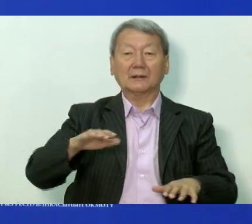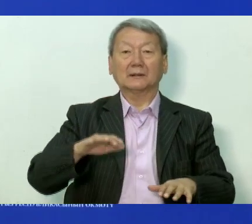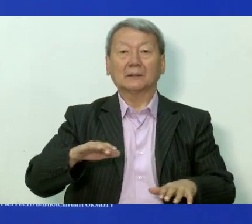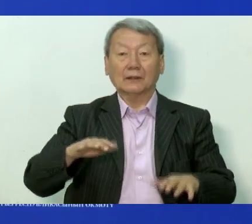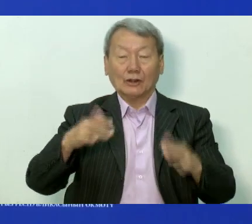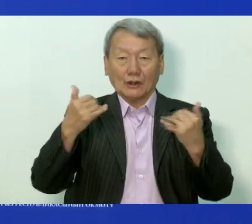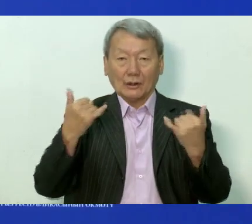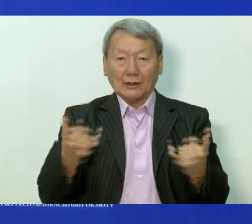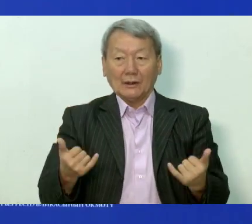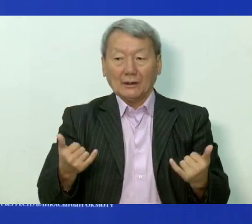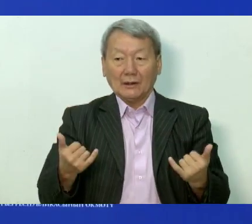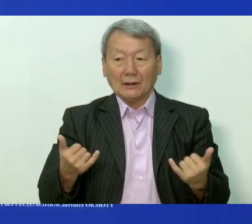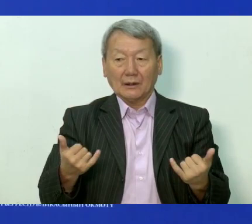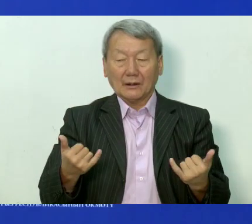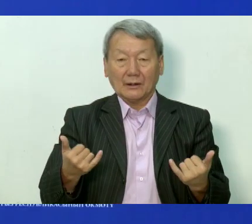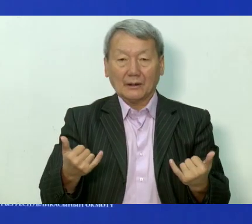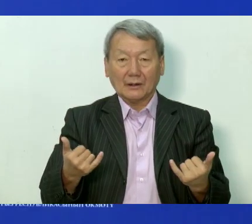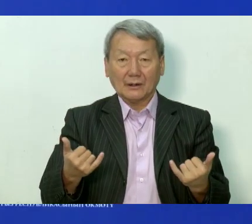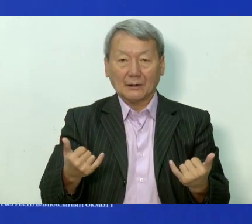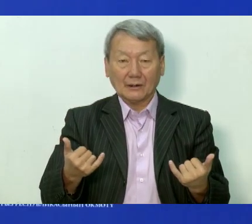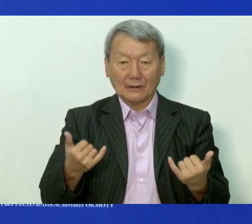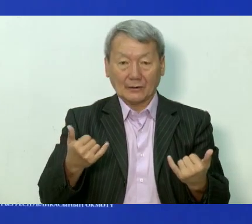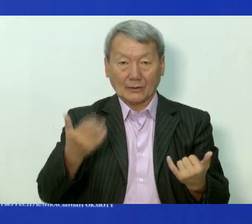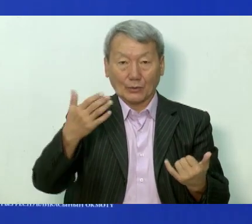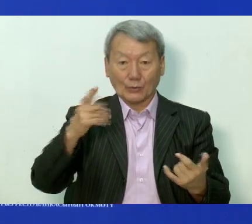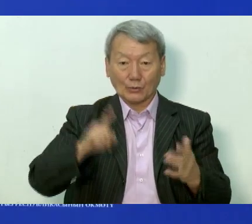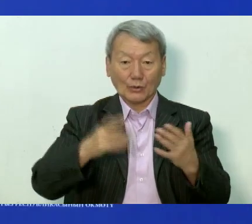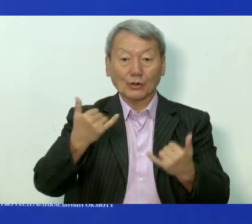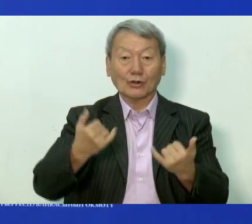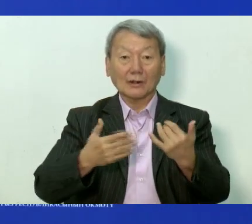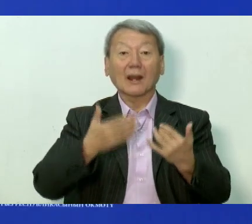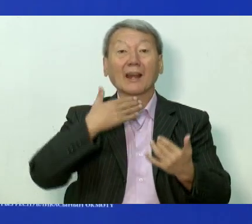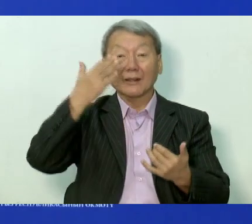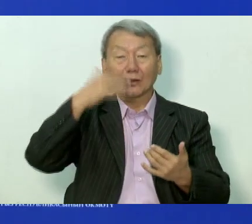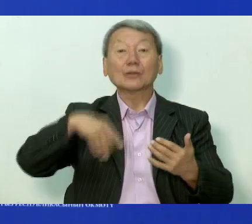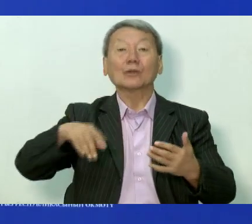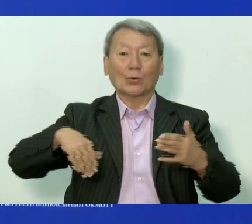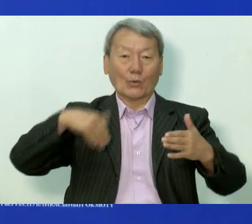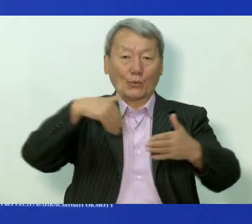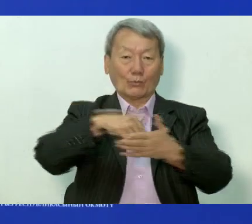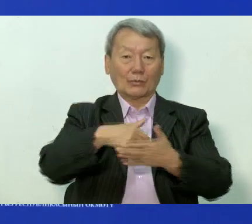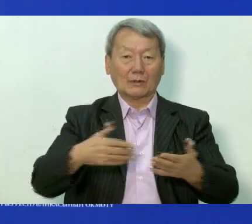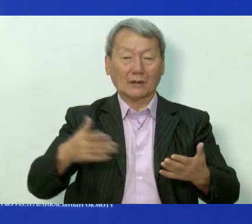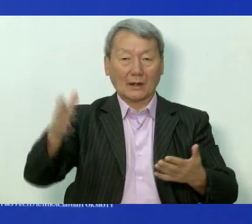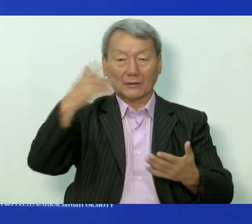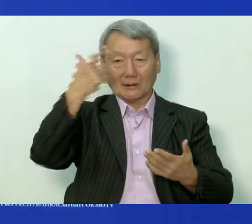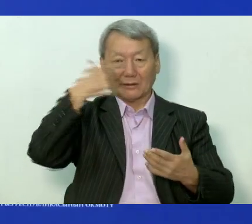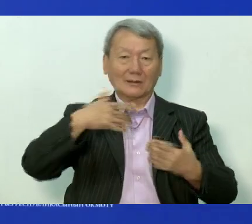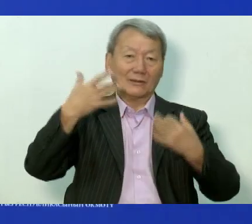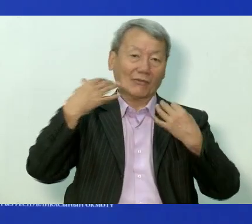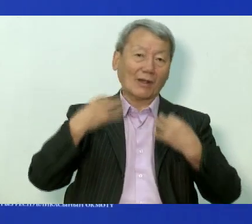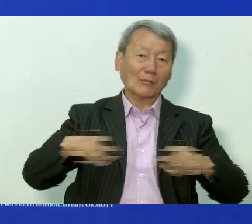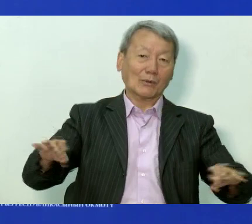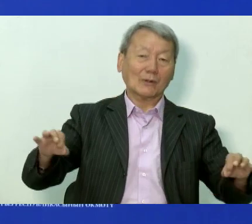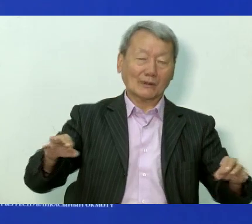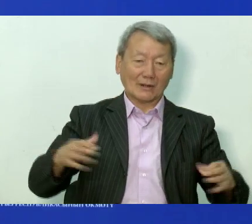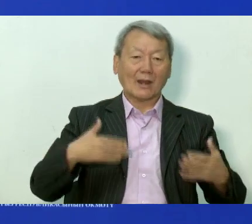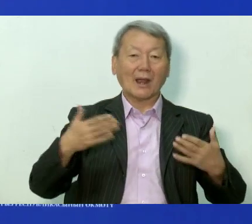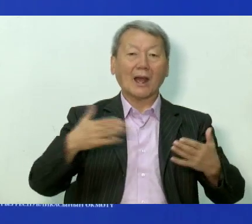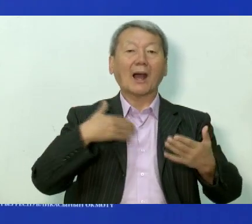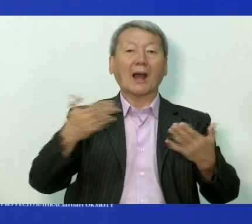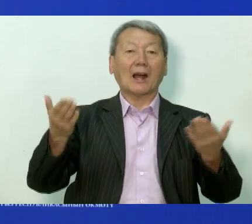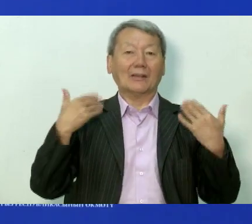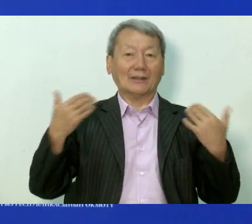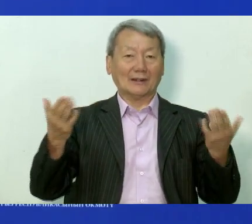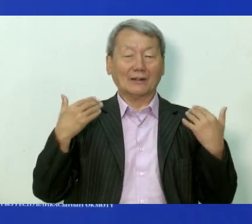Сейчас наступает пора отпусков. Все люди немного расслабились и активно отдыхают.